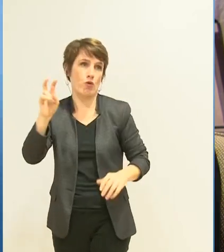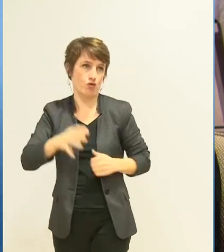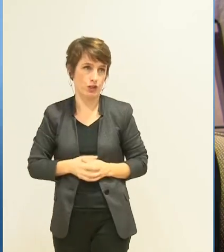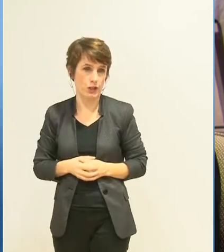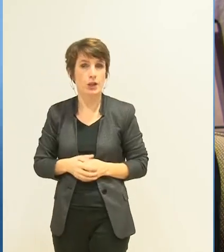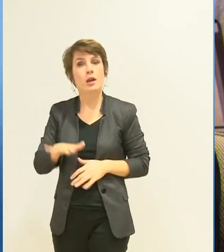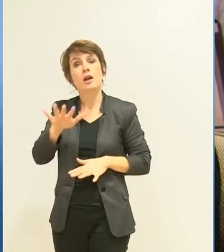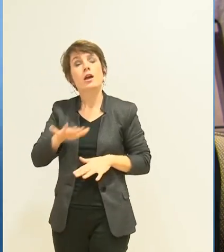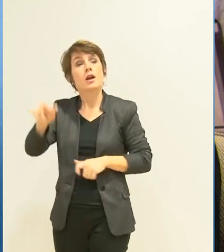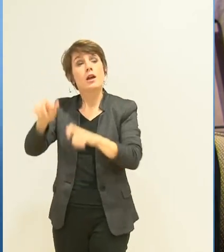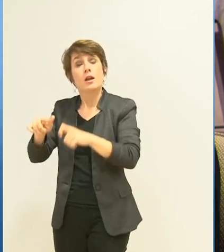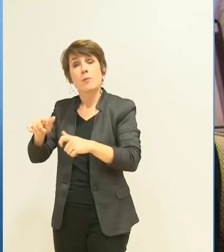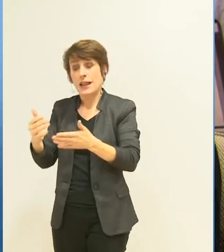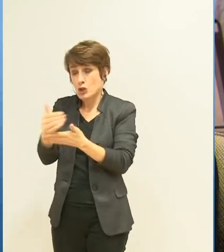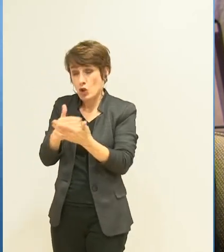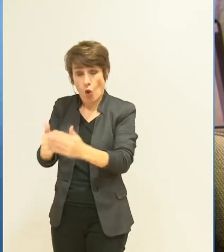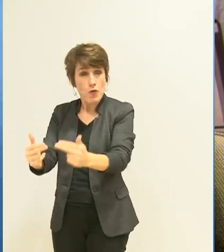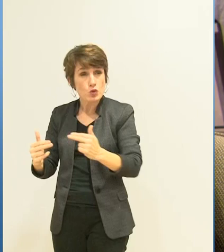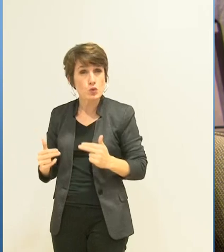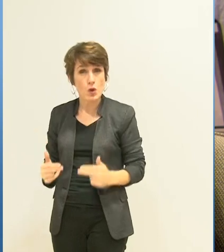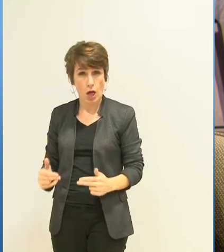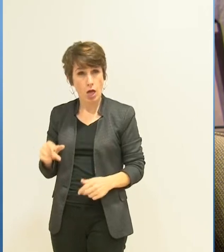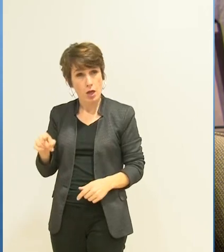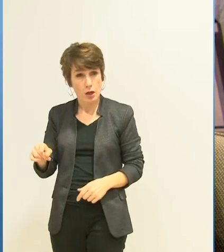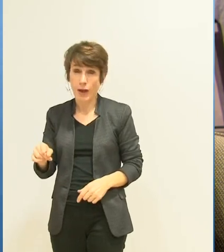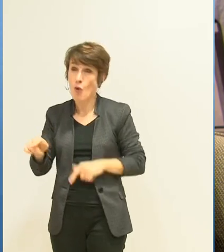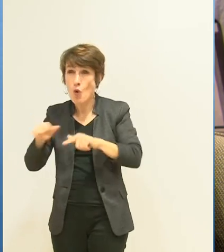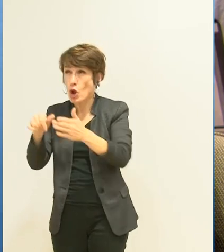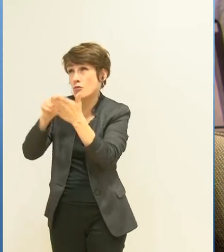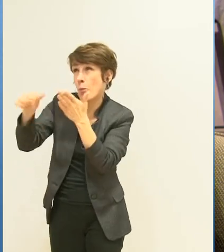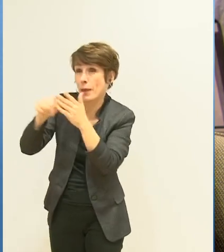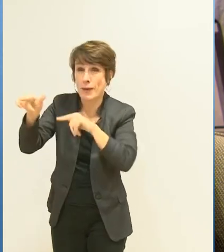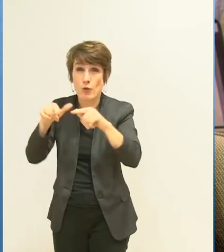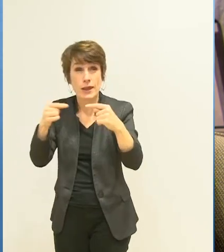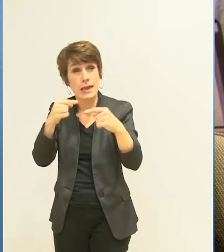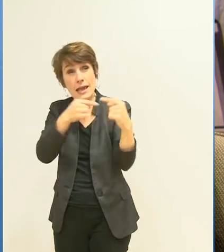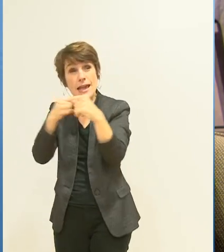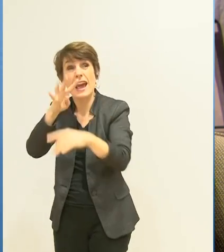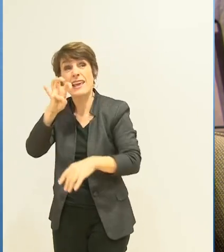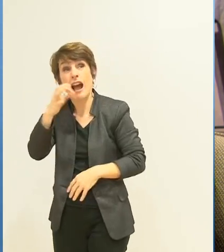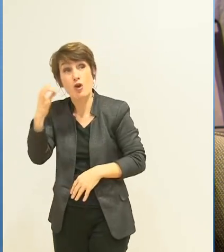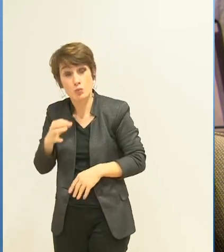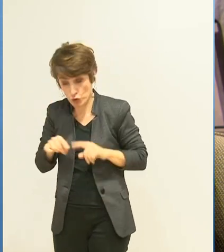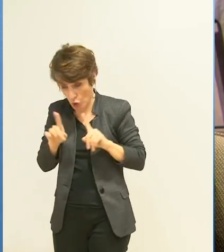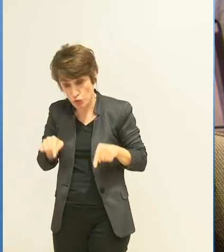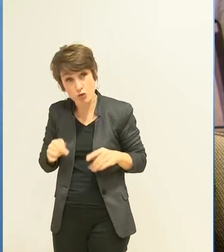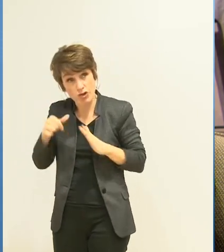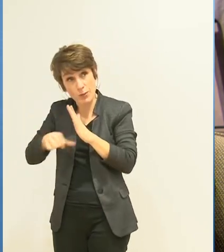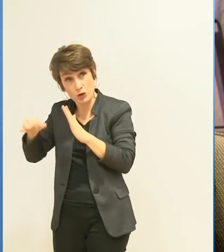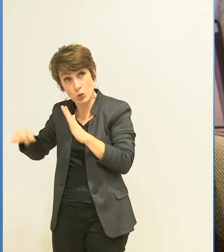revenus le poids des dépenses du logement s'élève à au moins 40 % de leur budget et qu'il s'agit donc d'une question